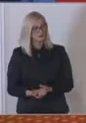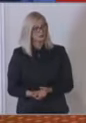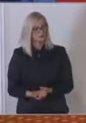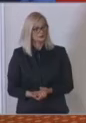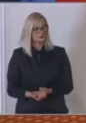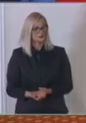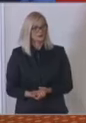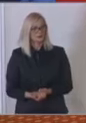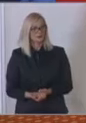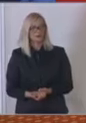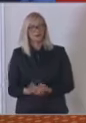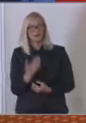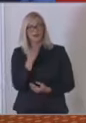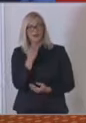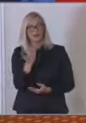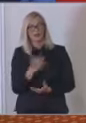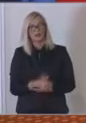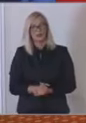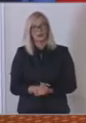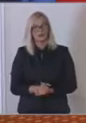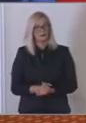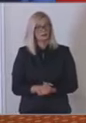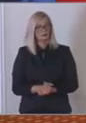Ju falënderit, unë